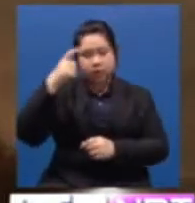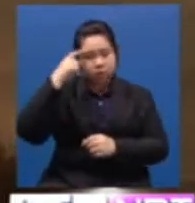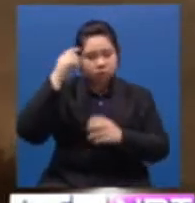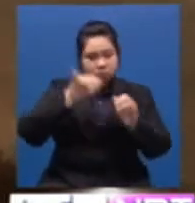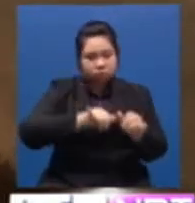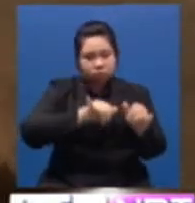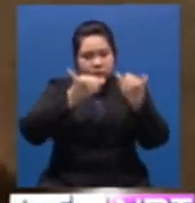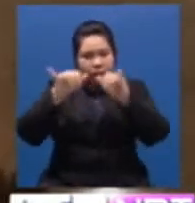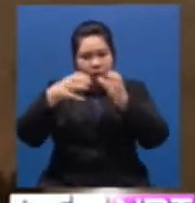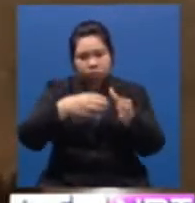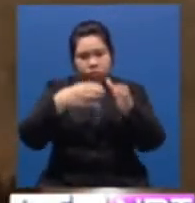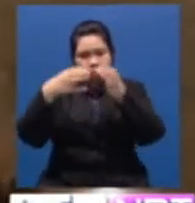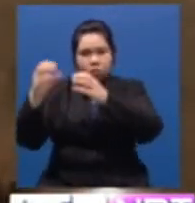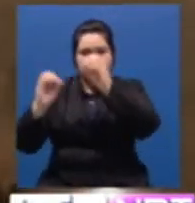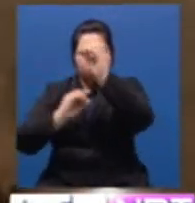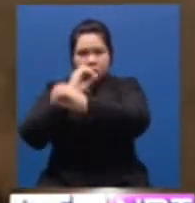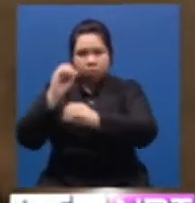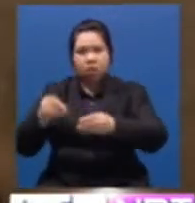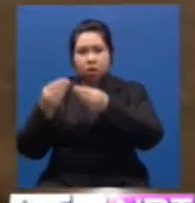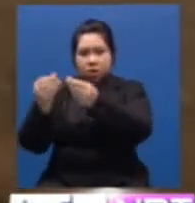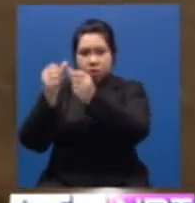อยู่ในพื้นที่ที่ปลอดภัย